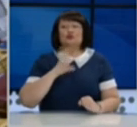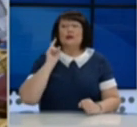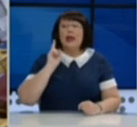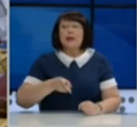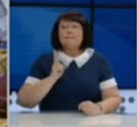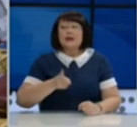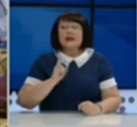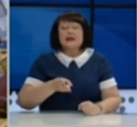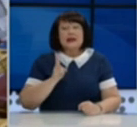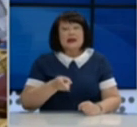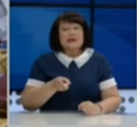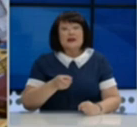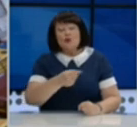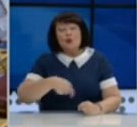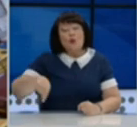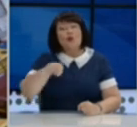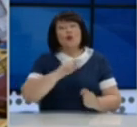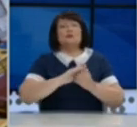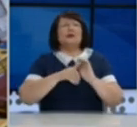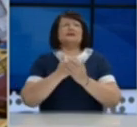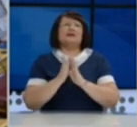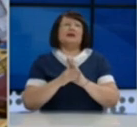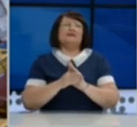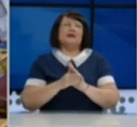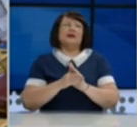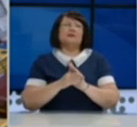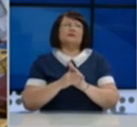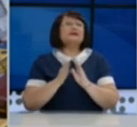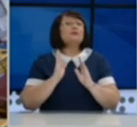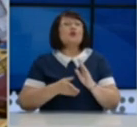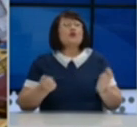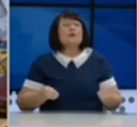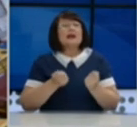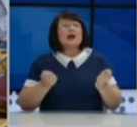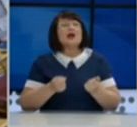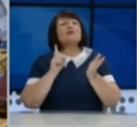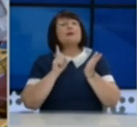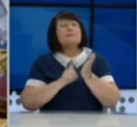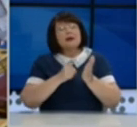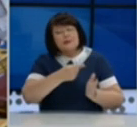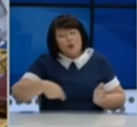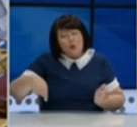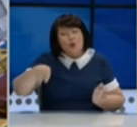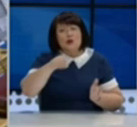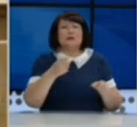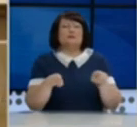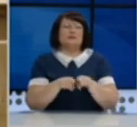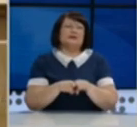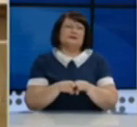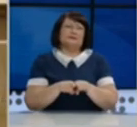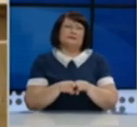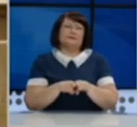που αφορά τους πάντες, η απάντηση προφανώς πρέπει να δοθεί από όλους.